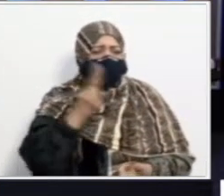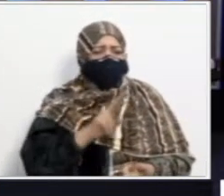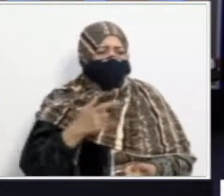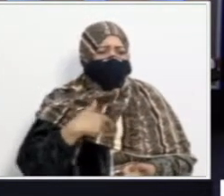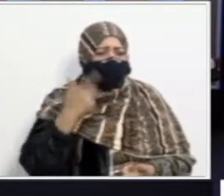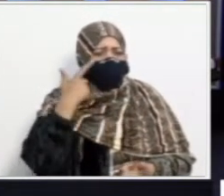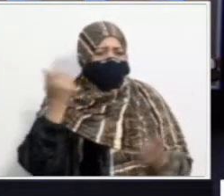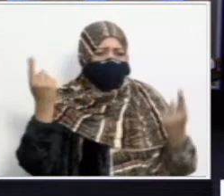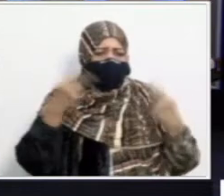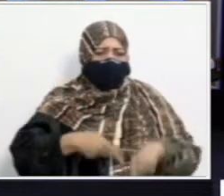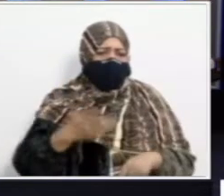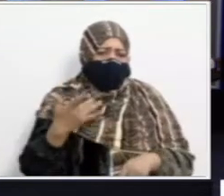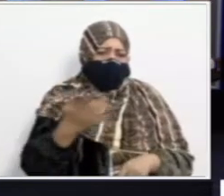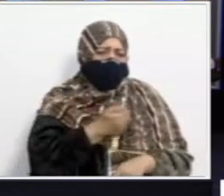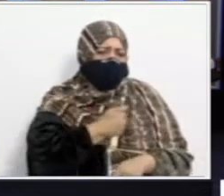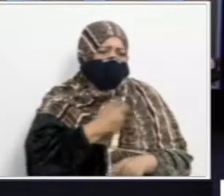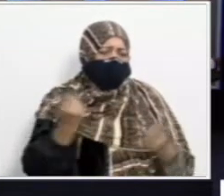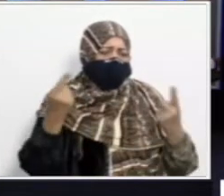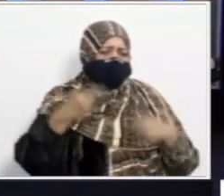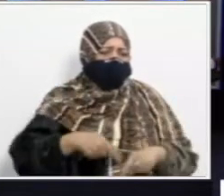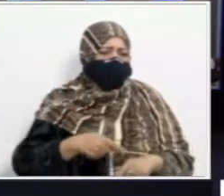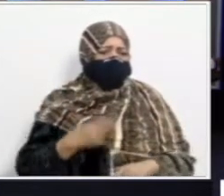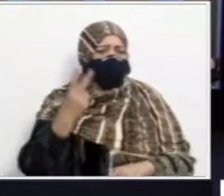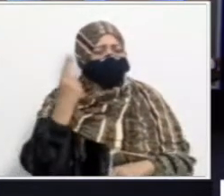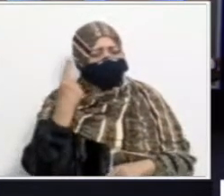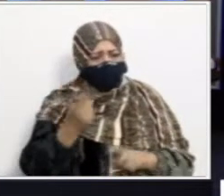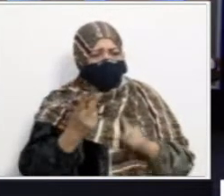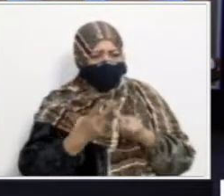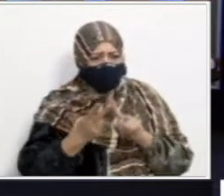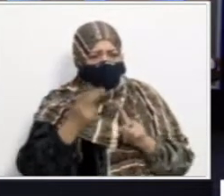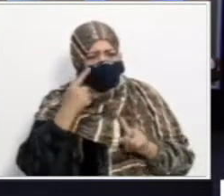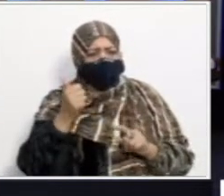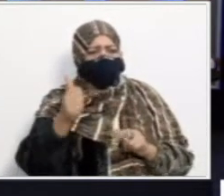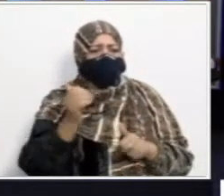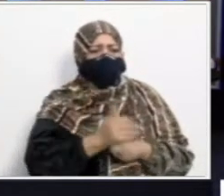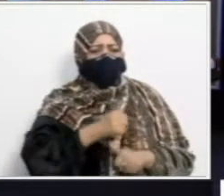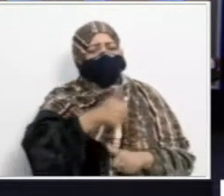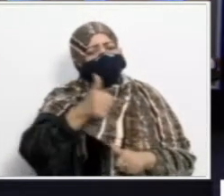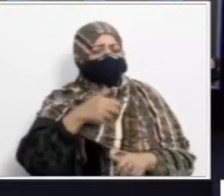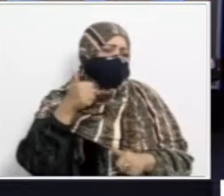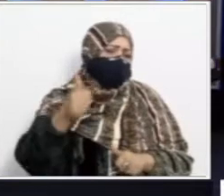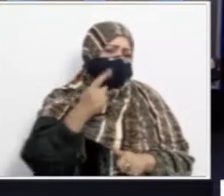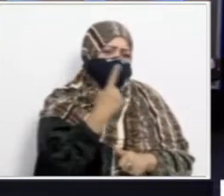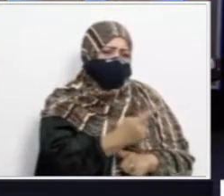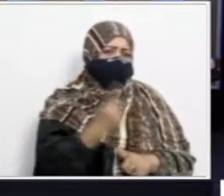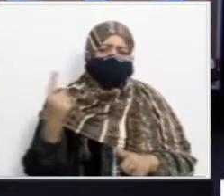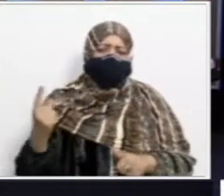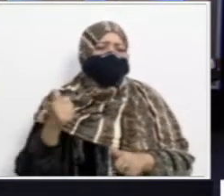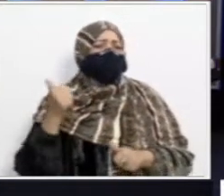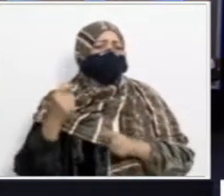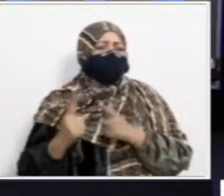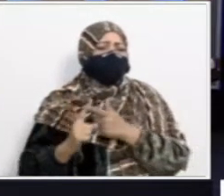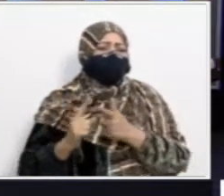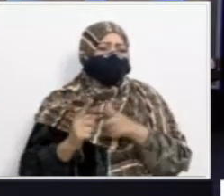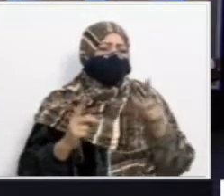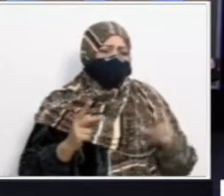ثاني الحمد لله يعني تزوج وما شاء الله يعني عدينا الخوي هذا كبير عزمناه على الفرح تمام،